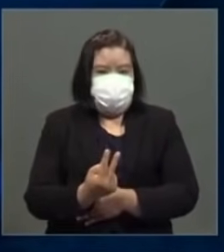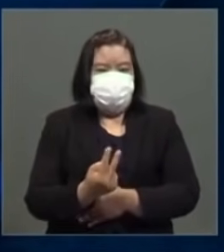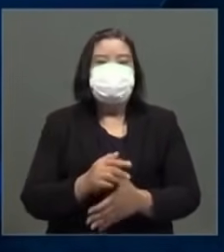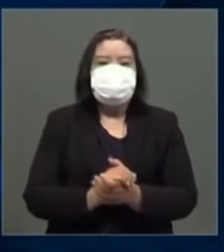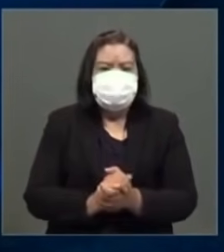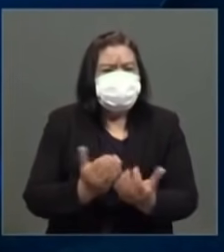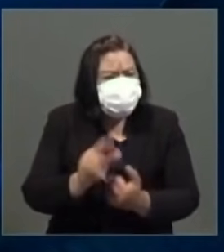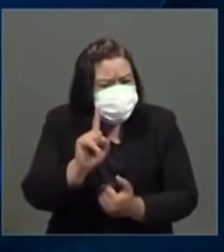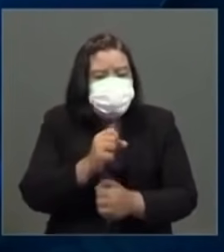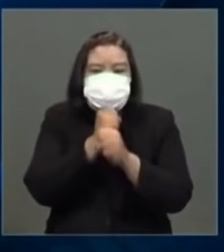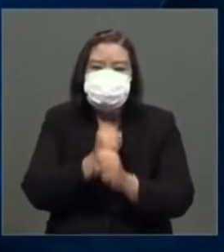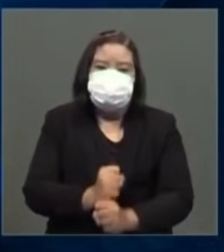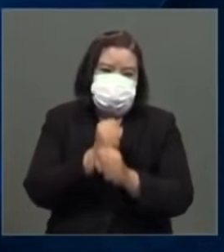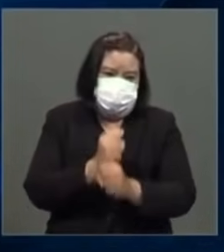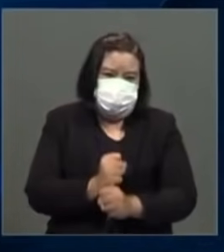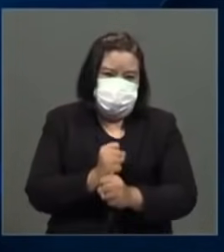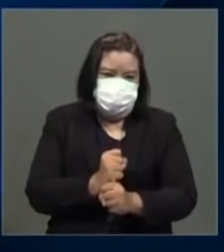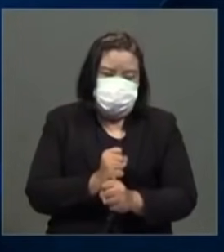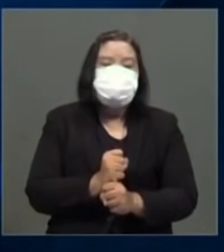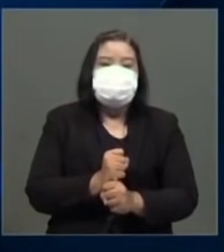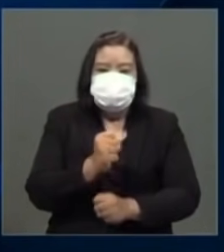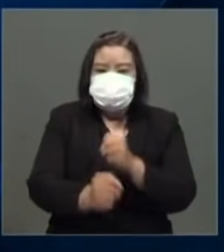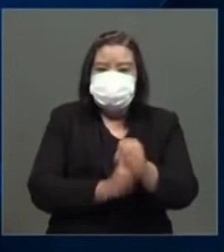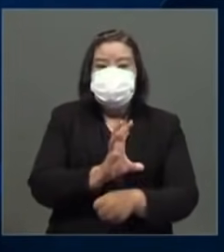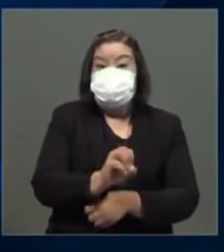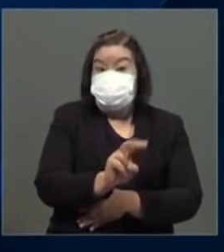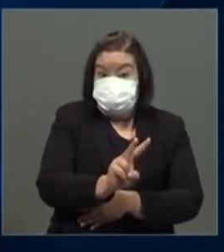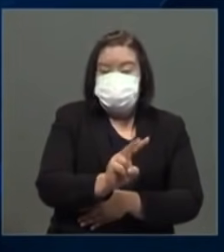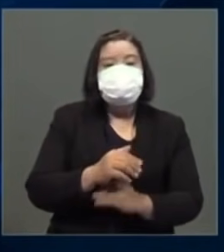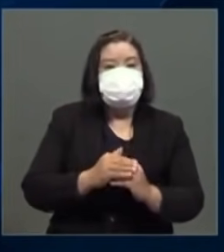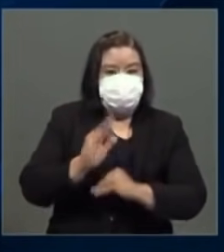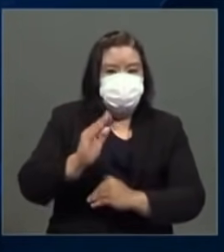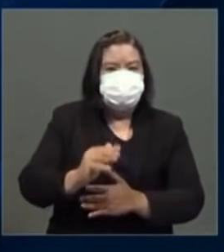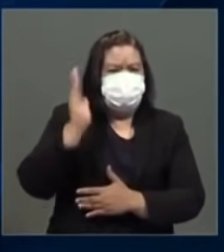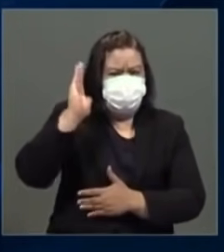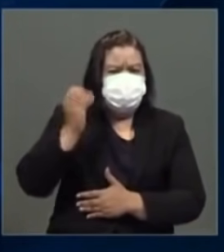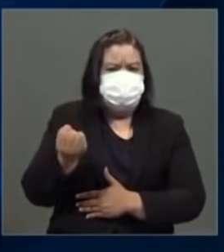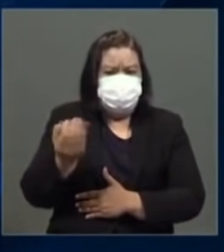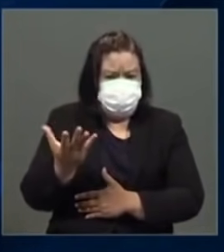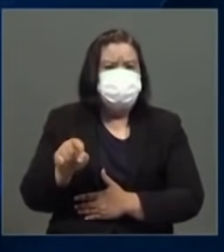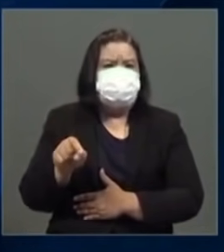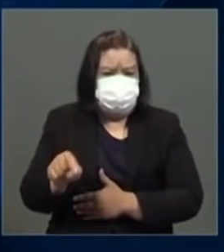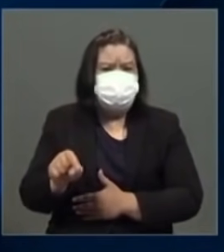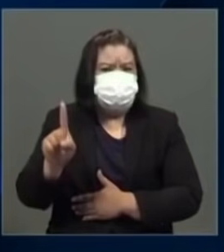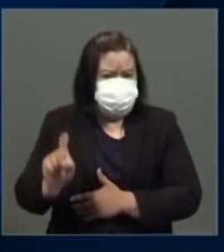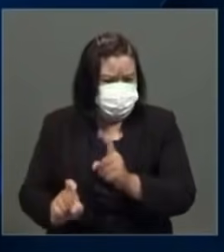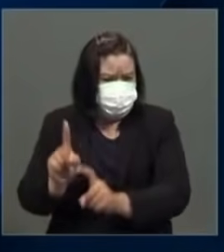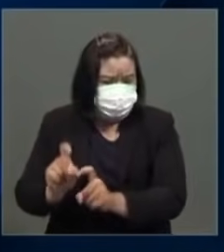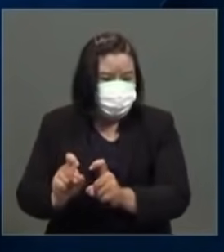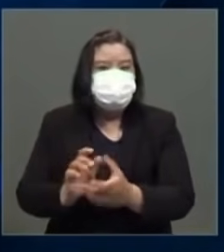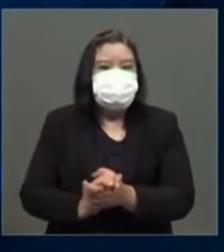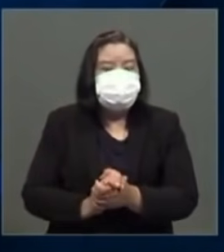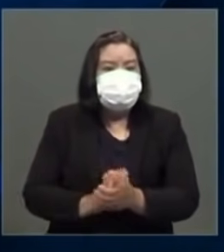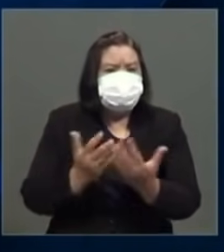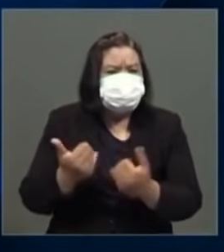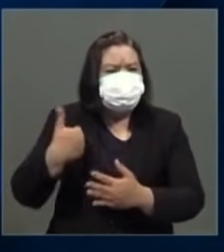ก็ยังเป็นผู้สูงอายุอยู่ครับ62ปีเป็นค่ากลางนะครับผู้ชายมากกว่าผู้หญิงเยอะเลยแล้วก็กลุ่มของโ